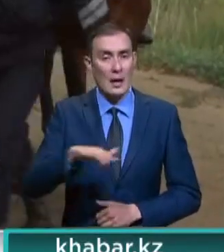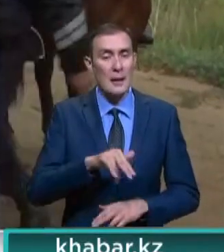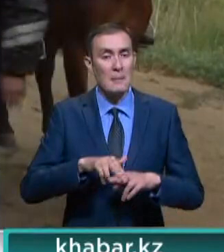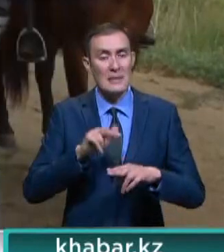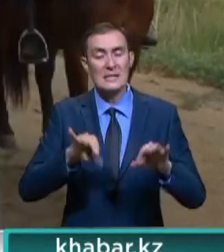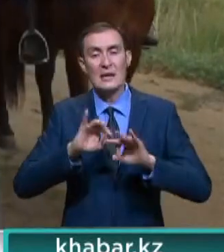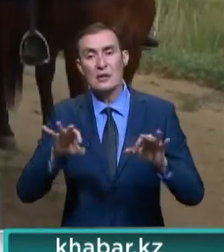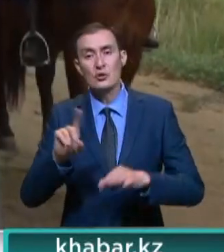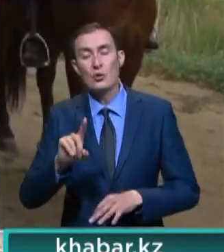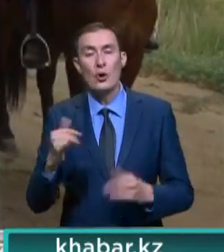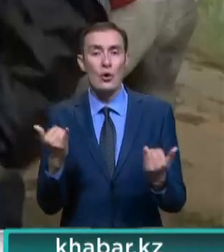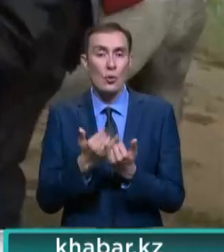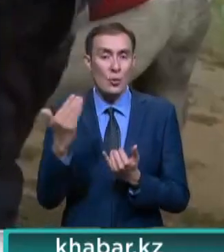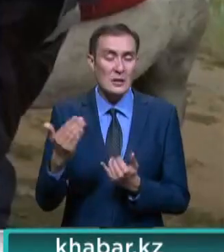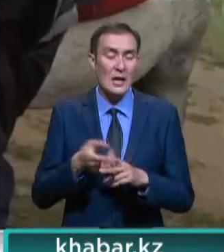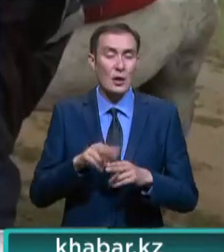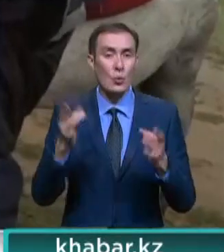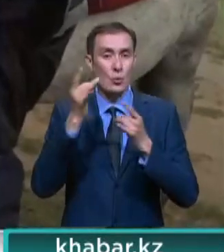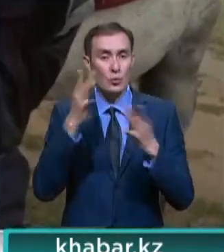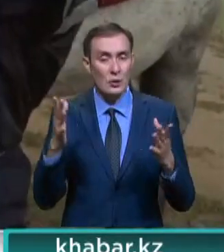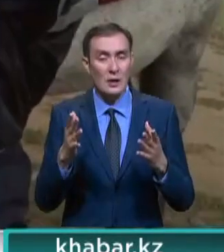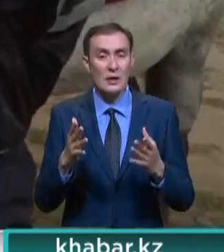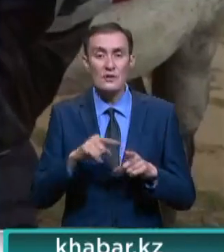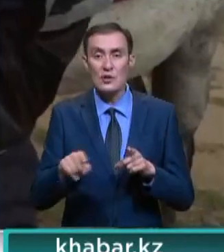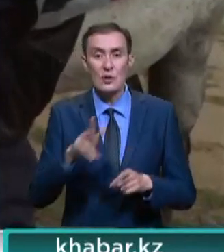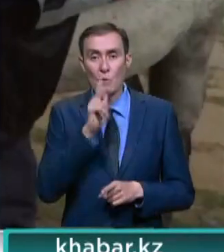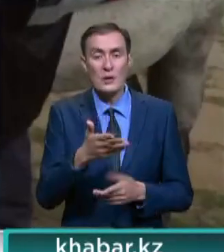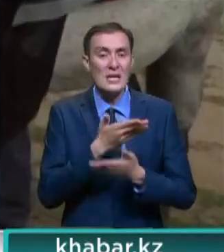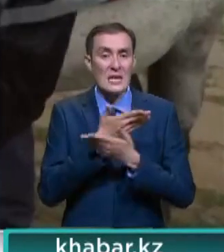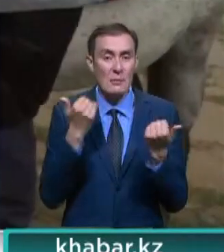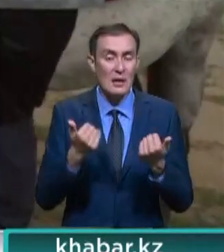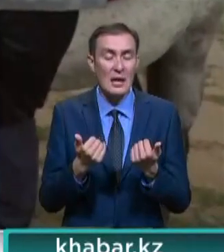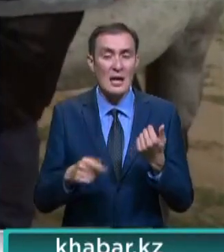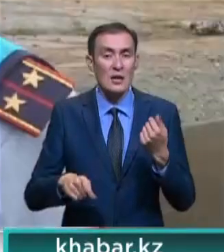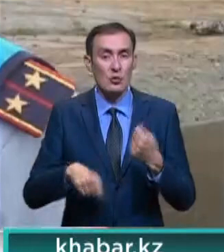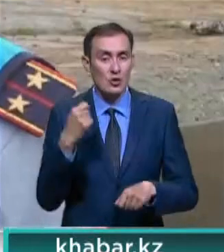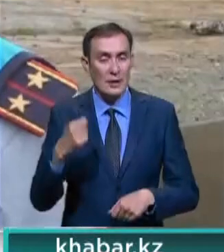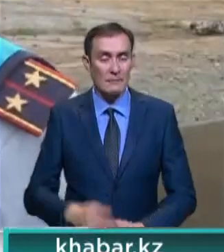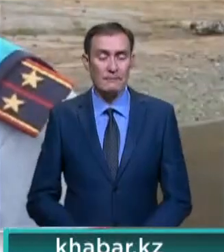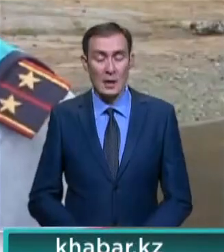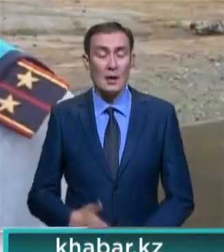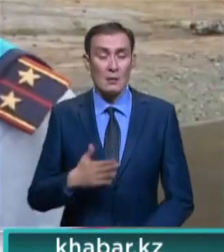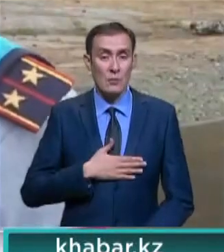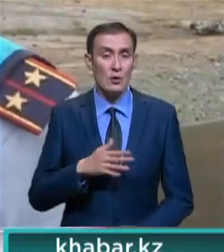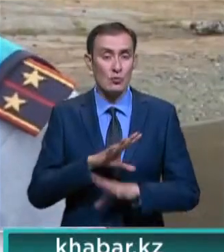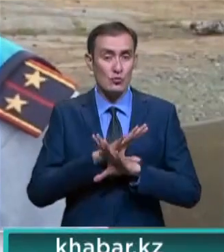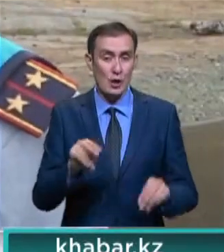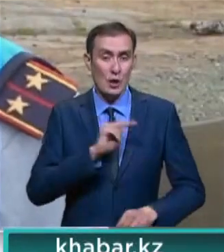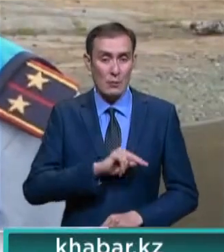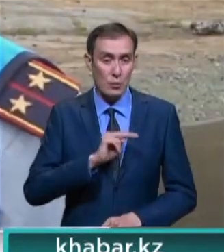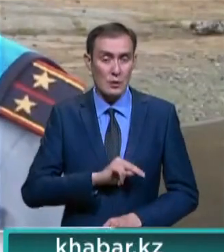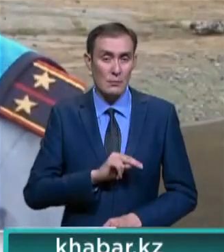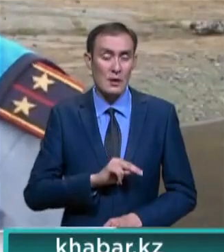Полицейские рассказывают, что гости Баянаула культурные. За 3 года не было зафиксировано ни одного правонарушения. Мы уже работаем